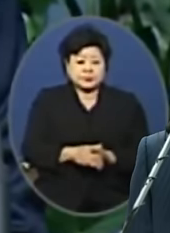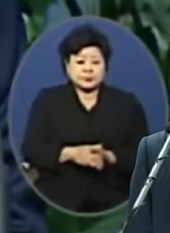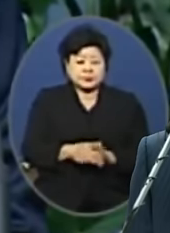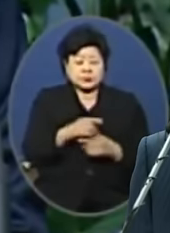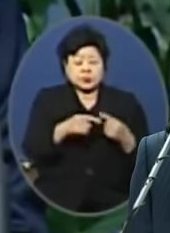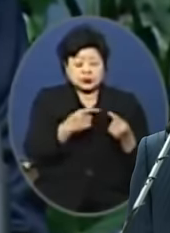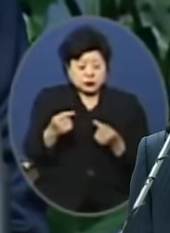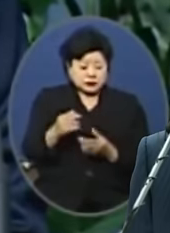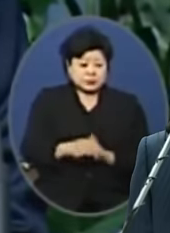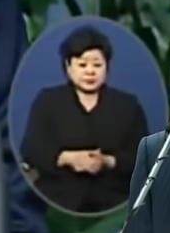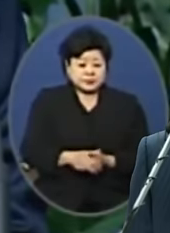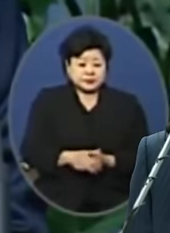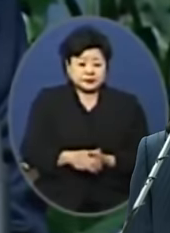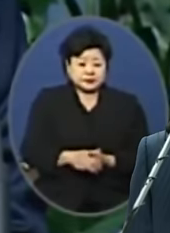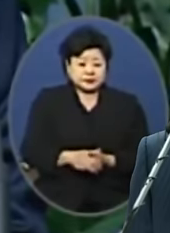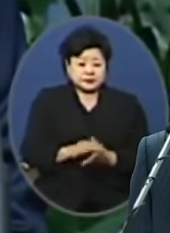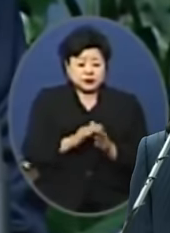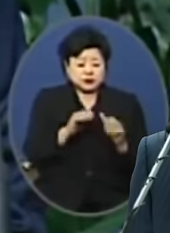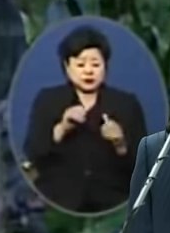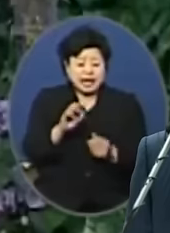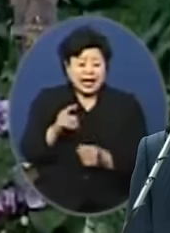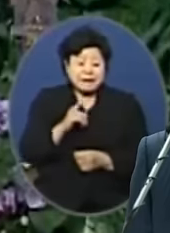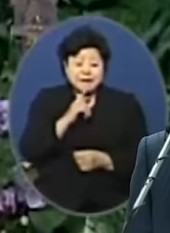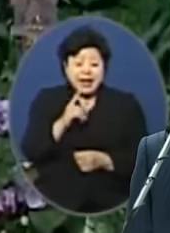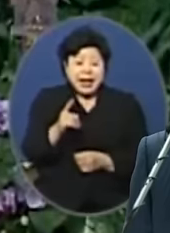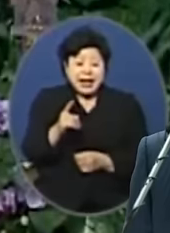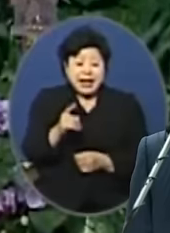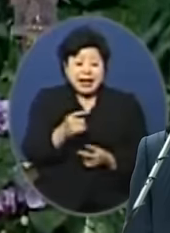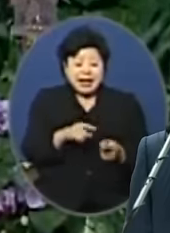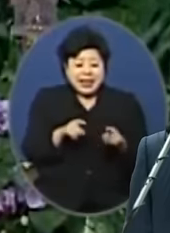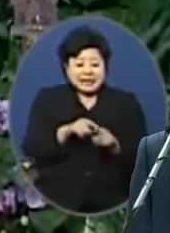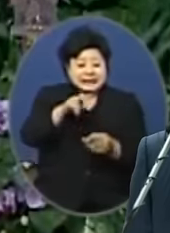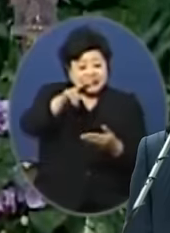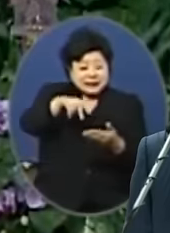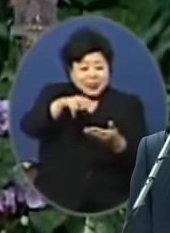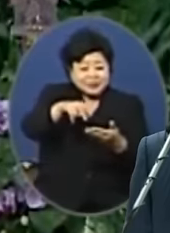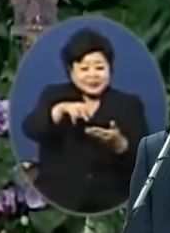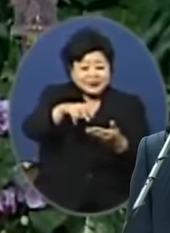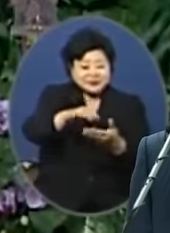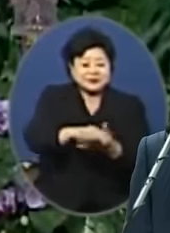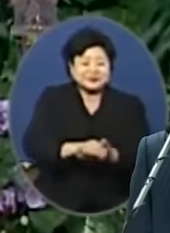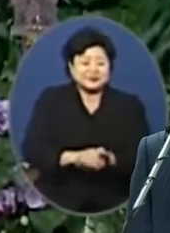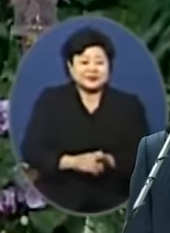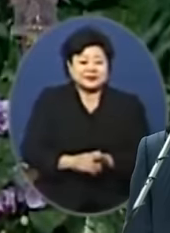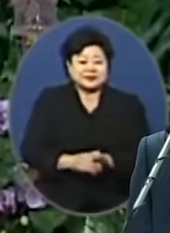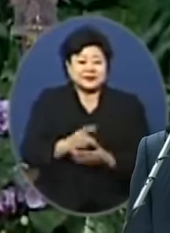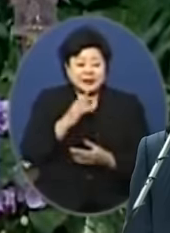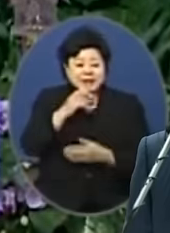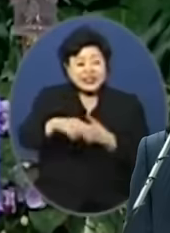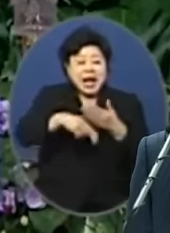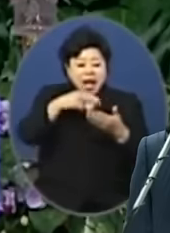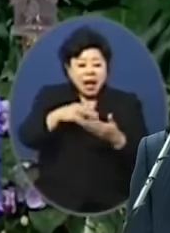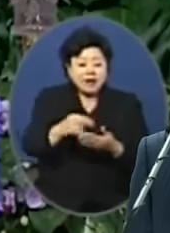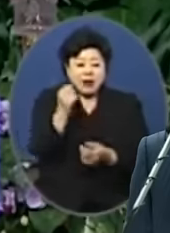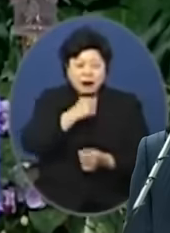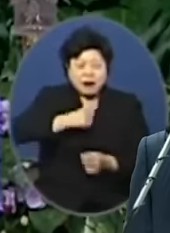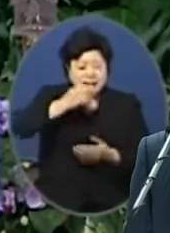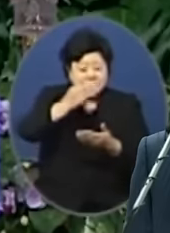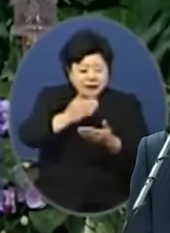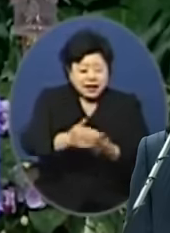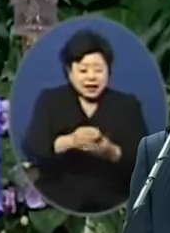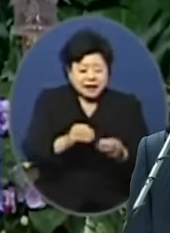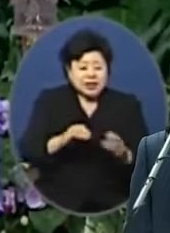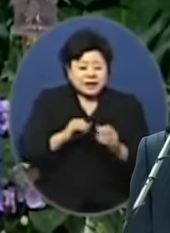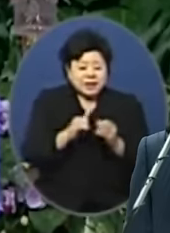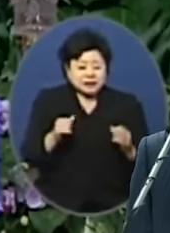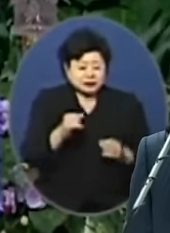한번 우리가 여호수아와 갈렙이 한 말을 다 같이 한번 읽어보십시다. 다만 야훼를 거역하지는 말라, 또